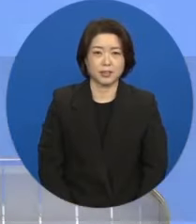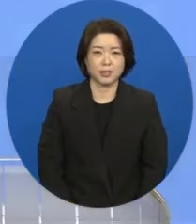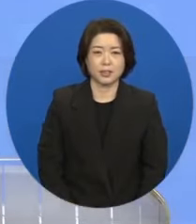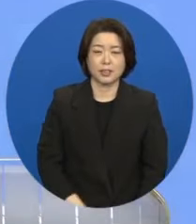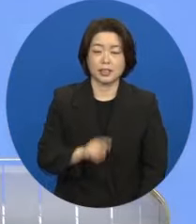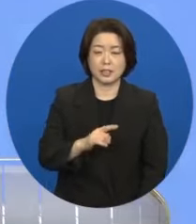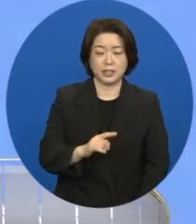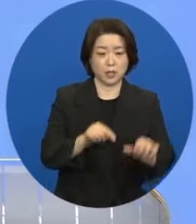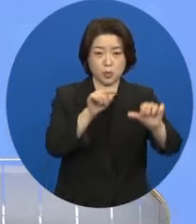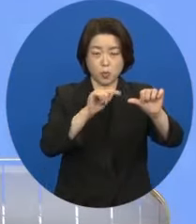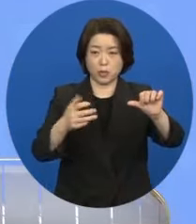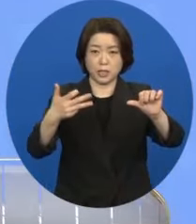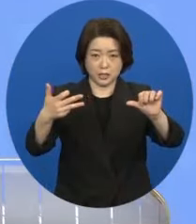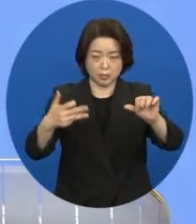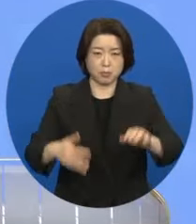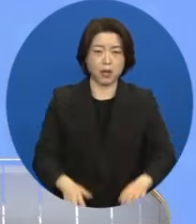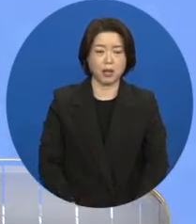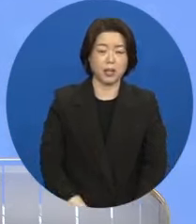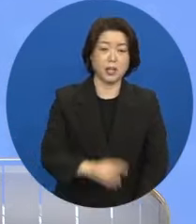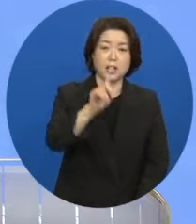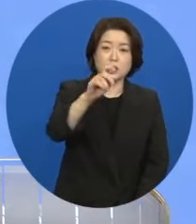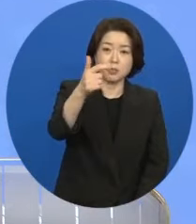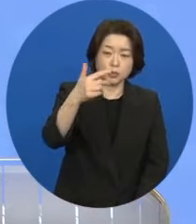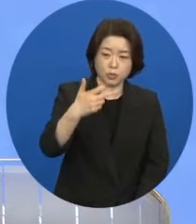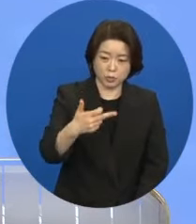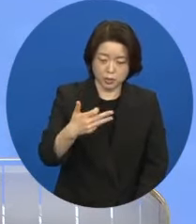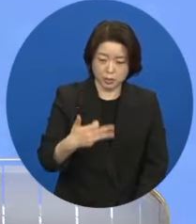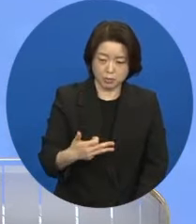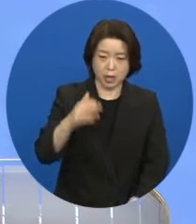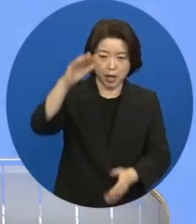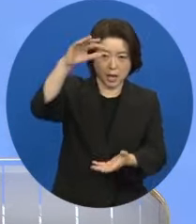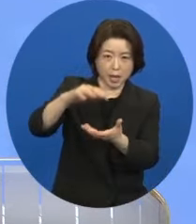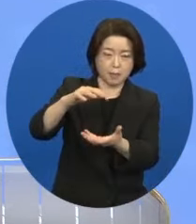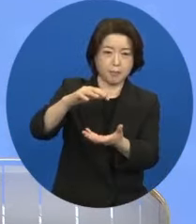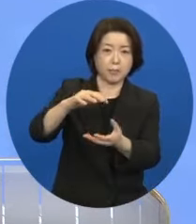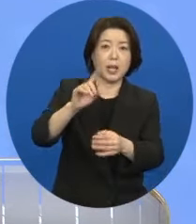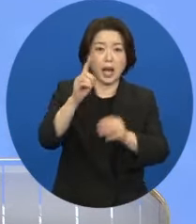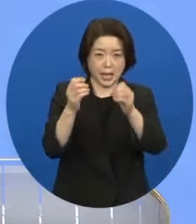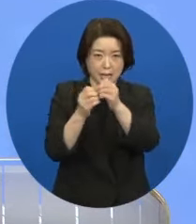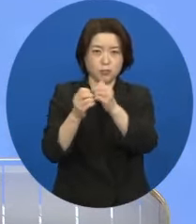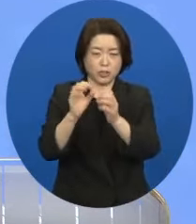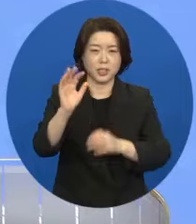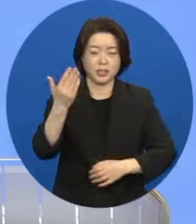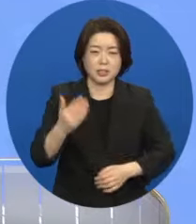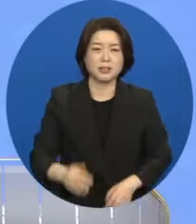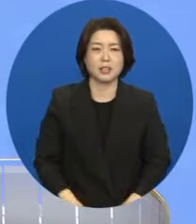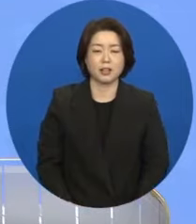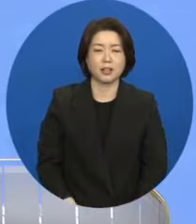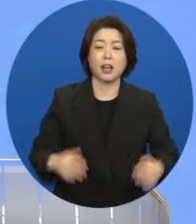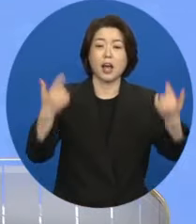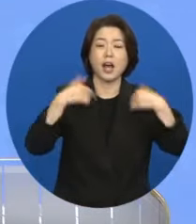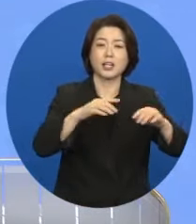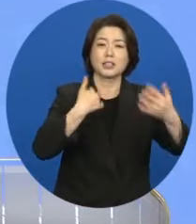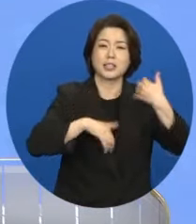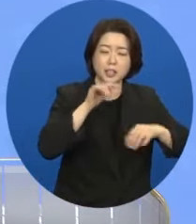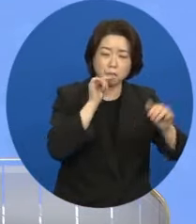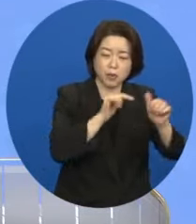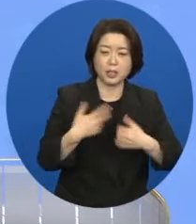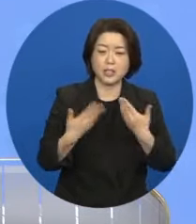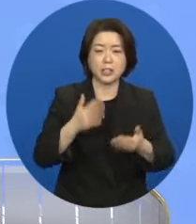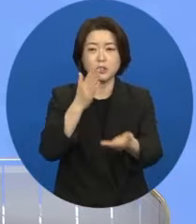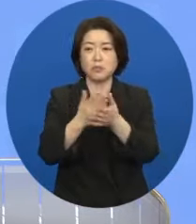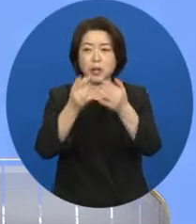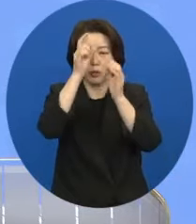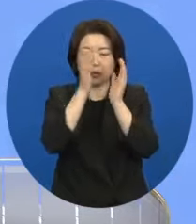18절은 사실 16절 17절 연결된 한 문장입니다 원래 원어로 보면 한 문장으로 돼 있어요 항상 기뻐하라 쉬지 말고